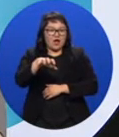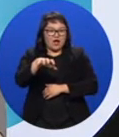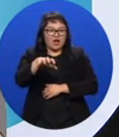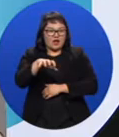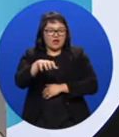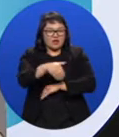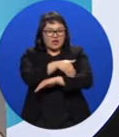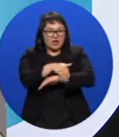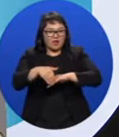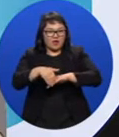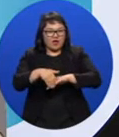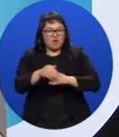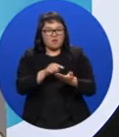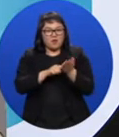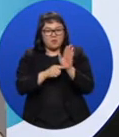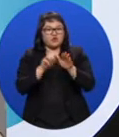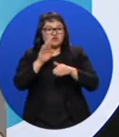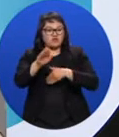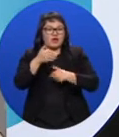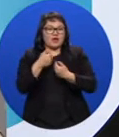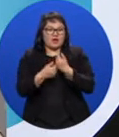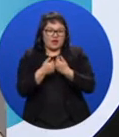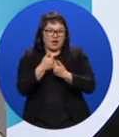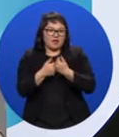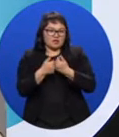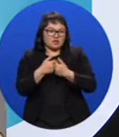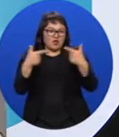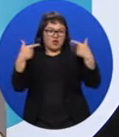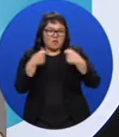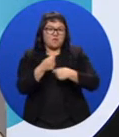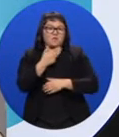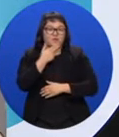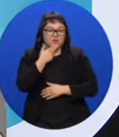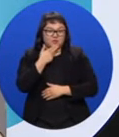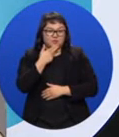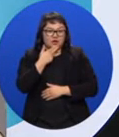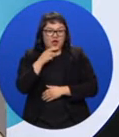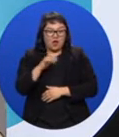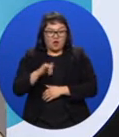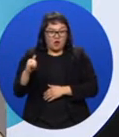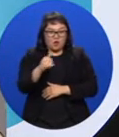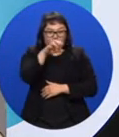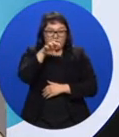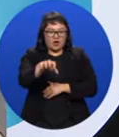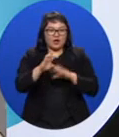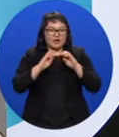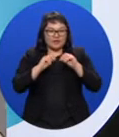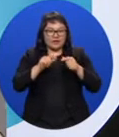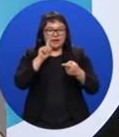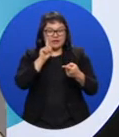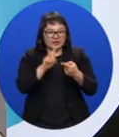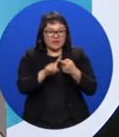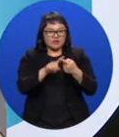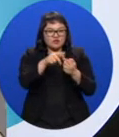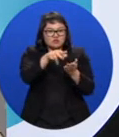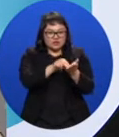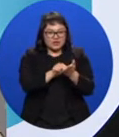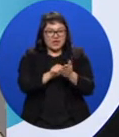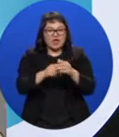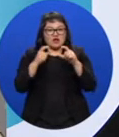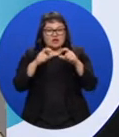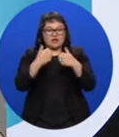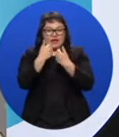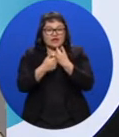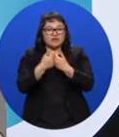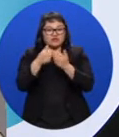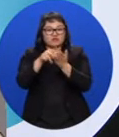발표된 이후에 지역 주민들의 반발이 수그러들지 않고 있습니다. 제2공항 입지에 대한 견해와 주민 갈등 해소 방안을 들어보겠습니다.